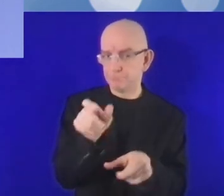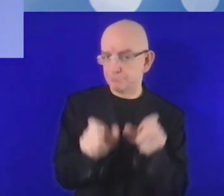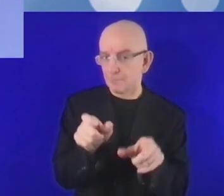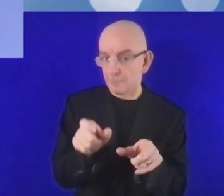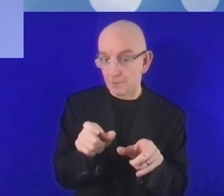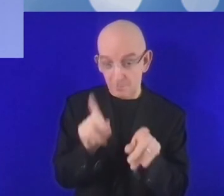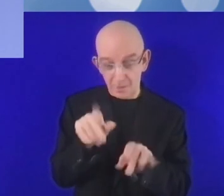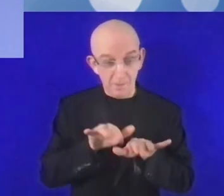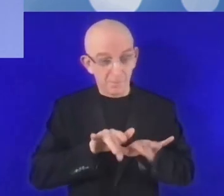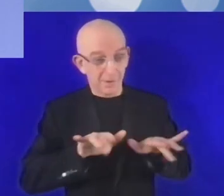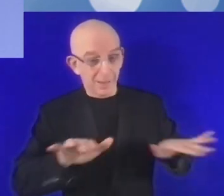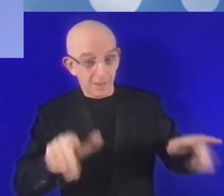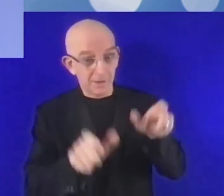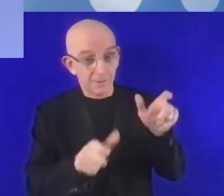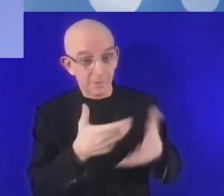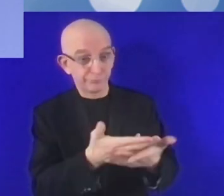活造成